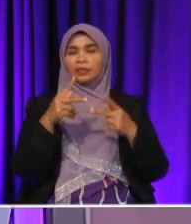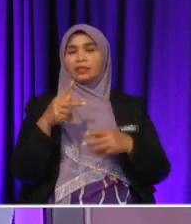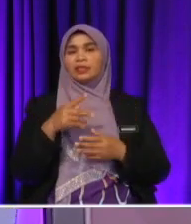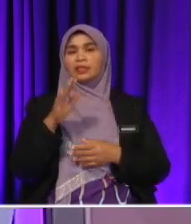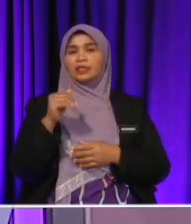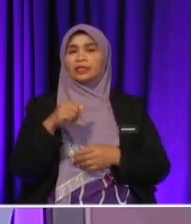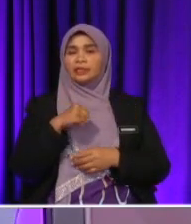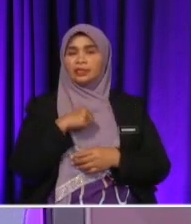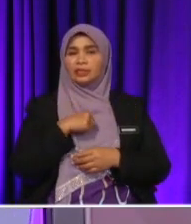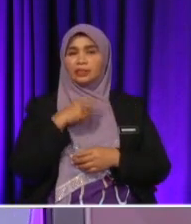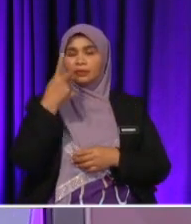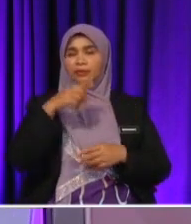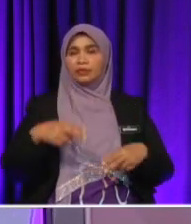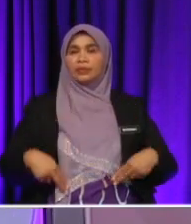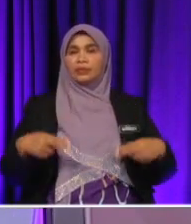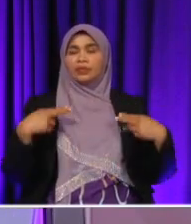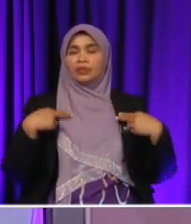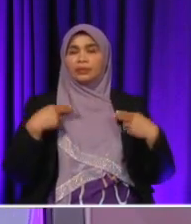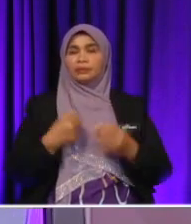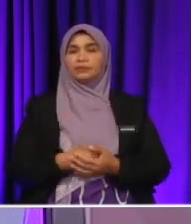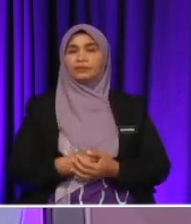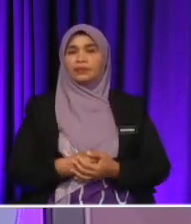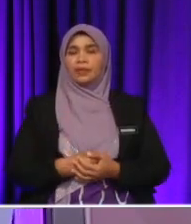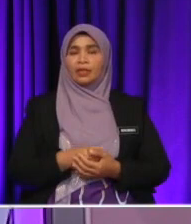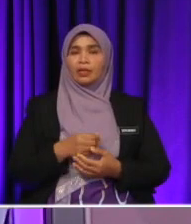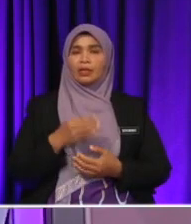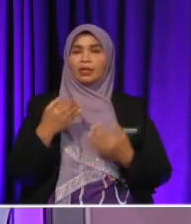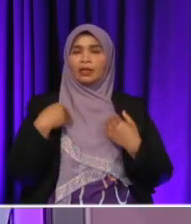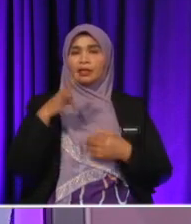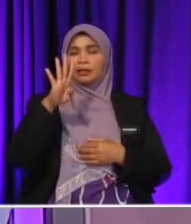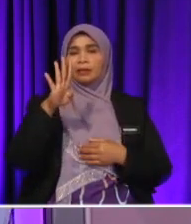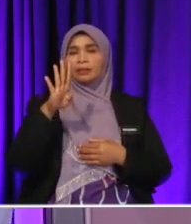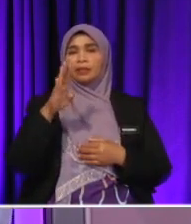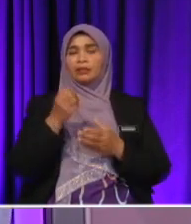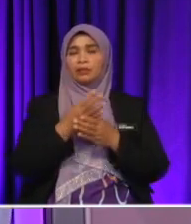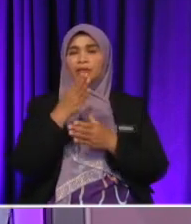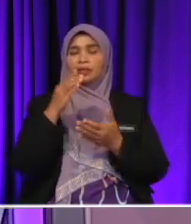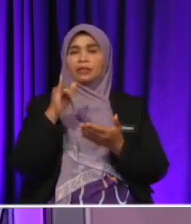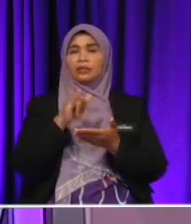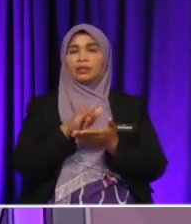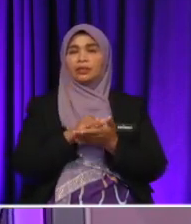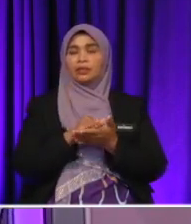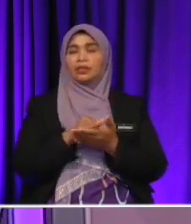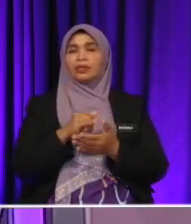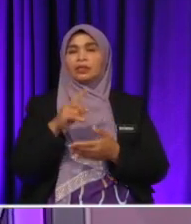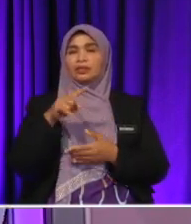untuk hidup di habitat masing-masing Oke ada empat tumbuhan itu kita ada zerofik